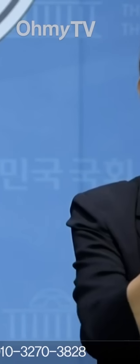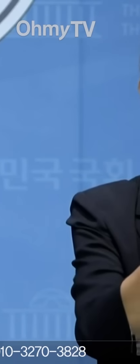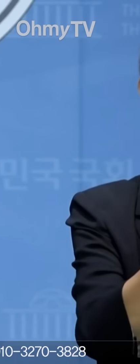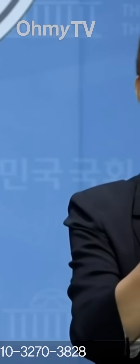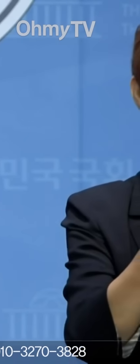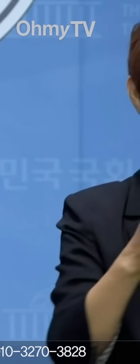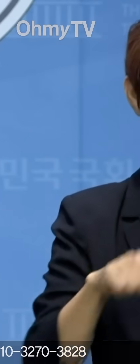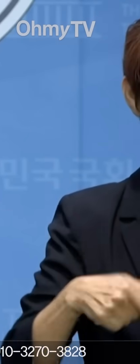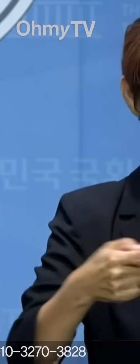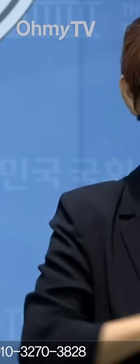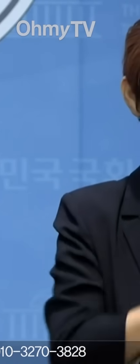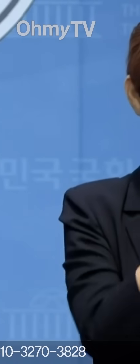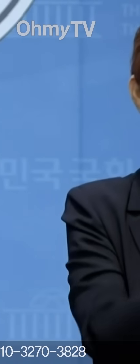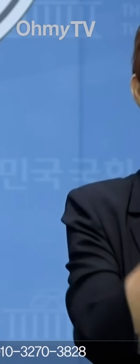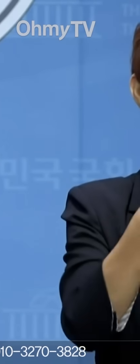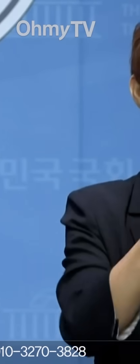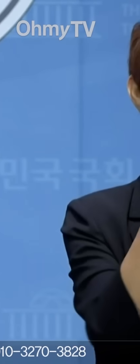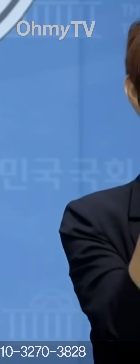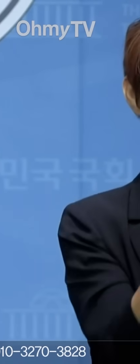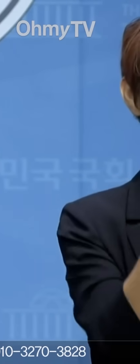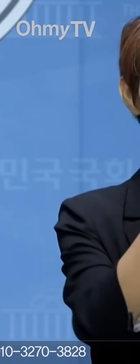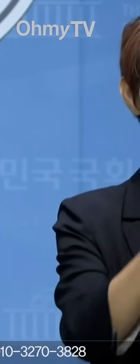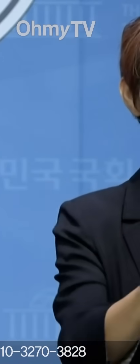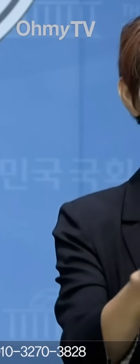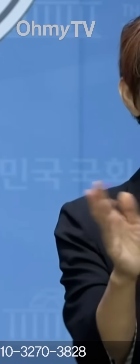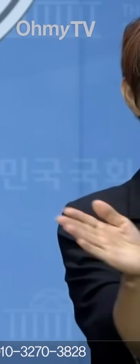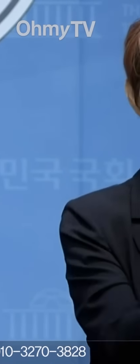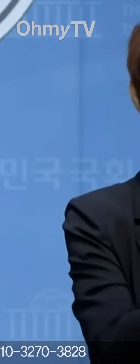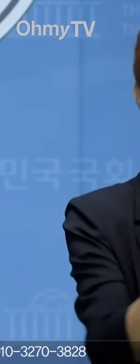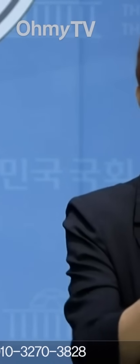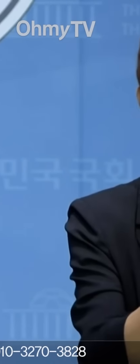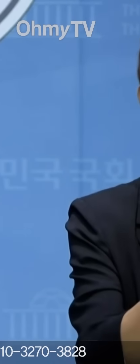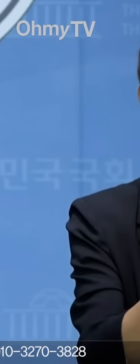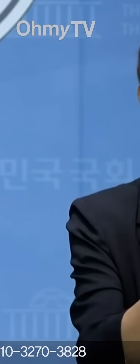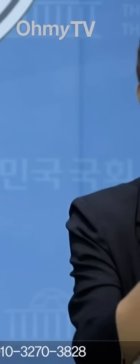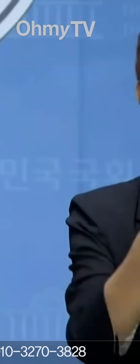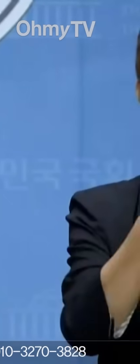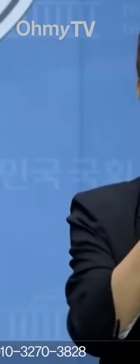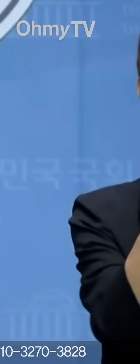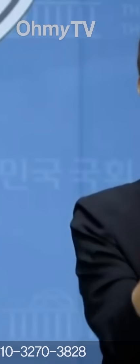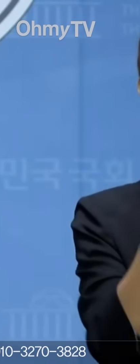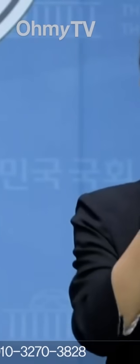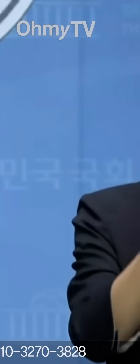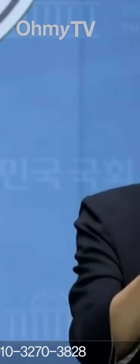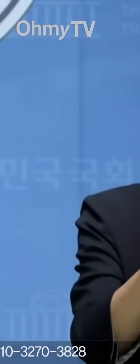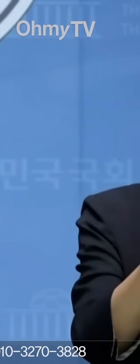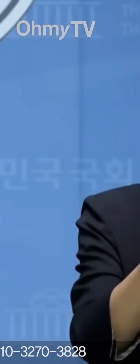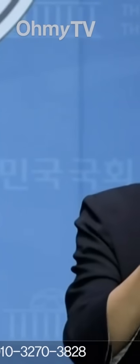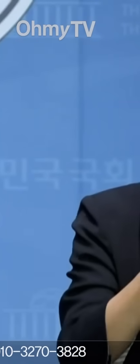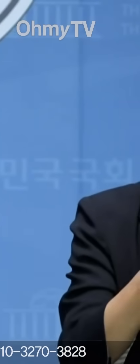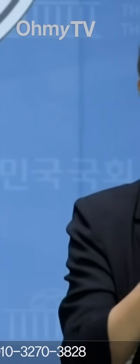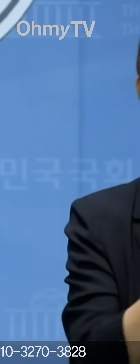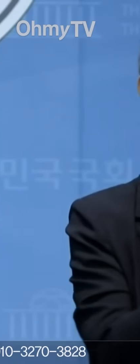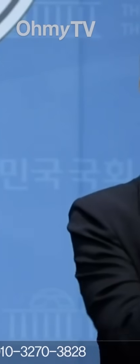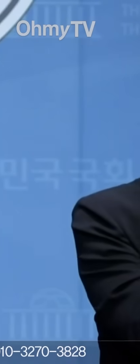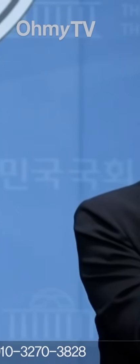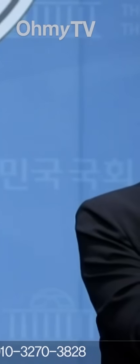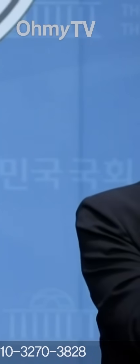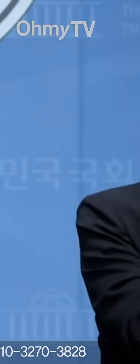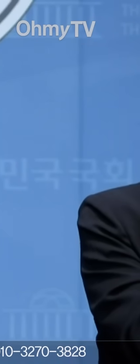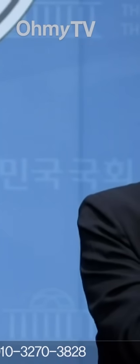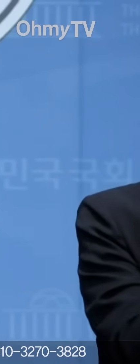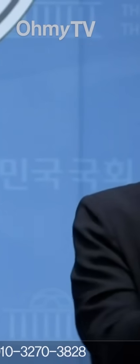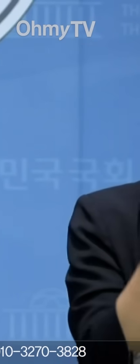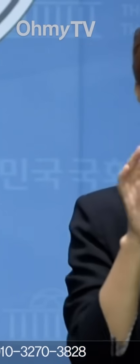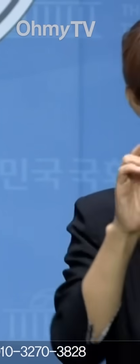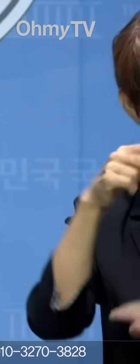명단에 리호남이 존재하지 않는다. 따라서 리호남을 통해서 이화영과 안부수 김성태가 한자리에서 돈을